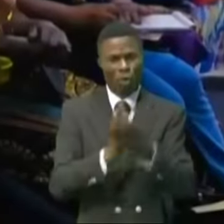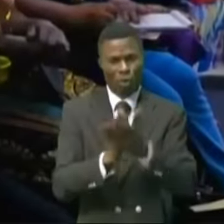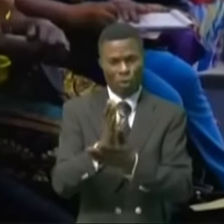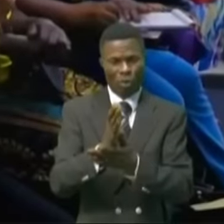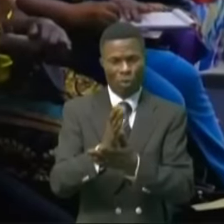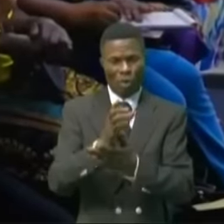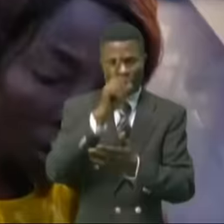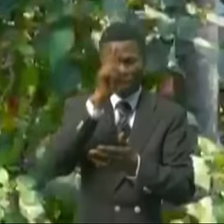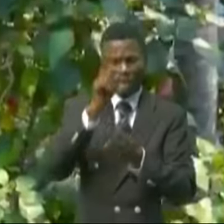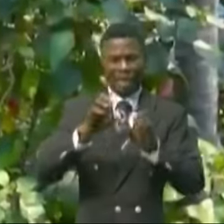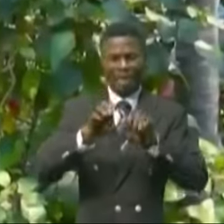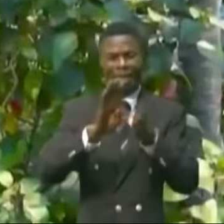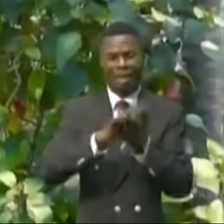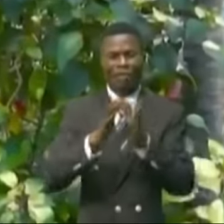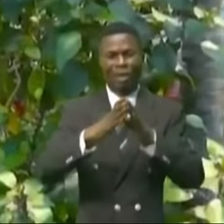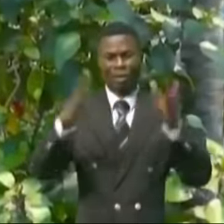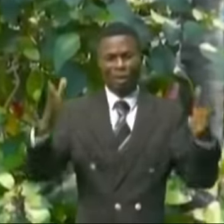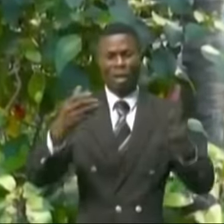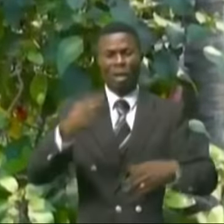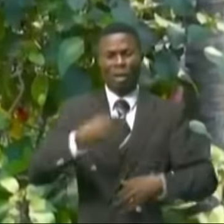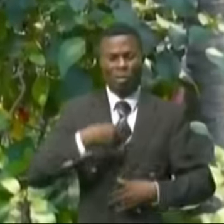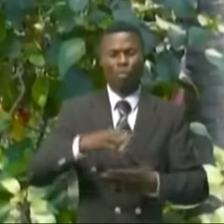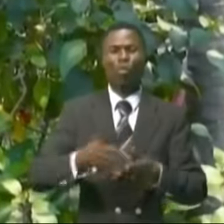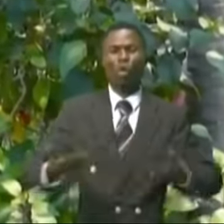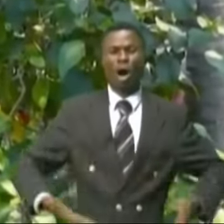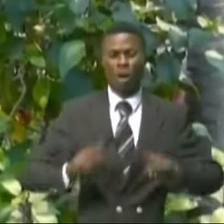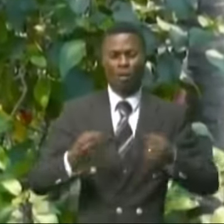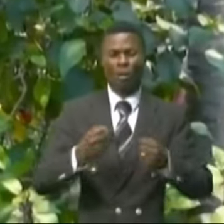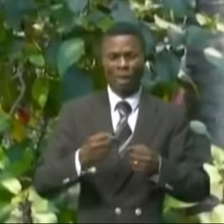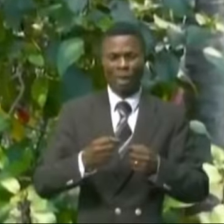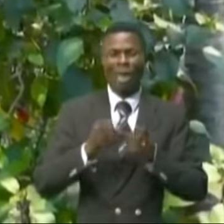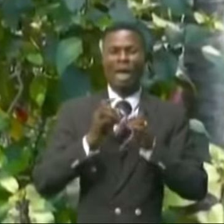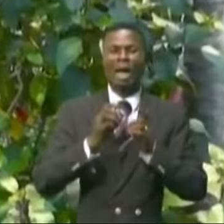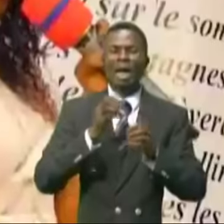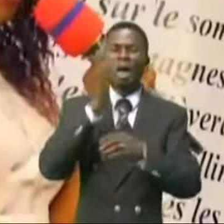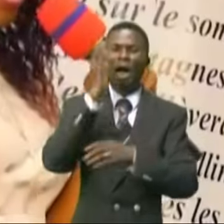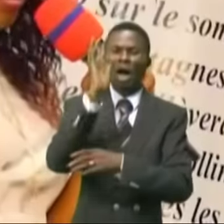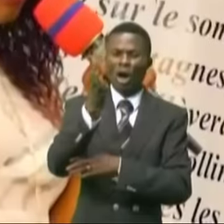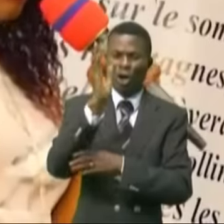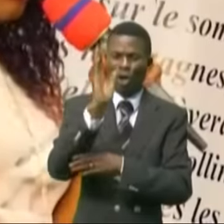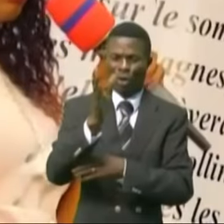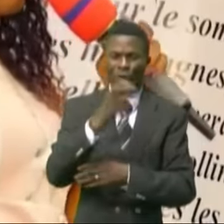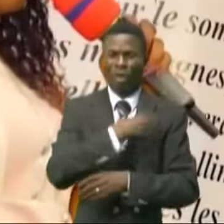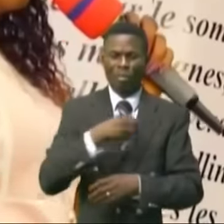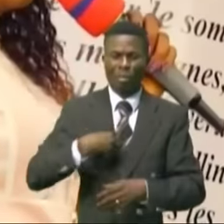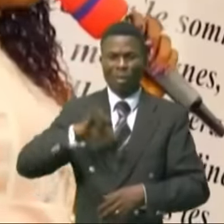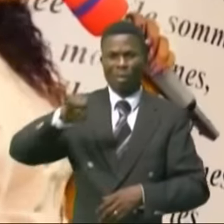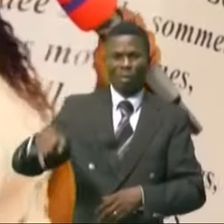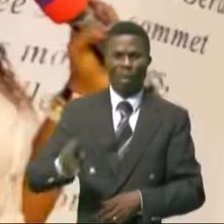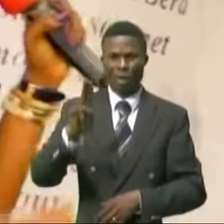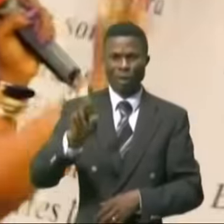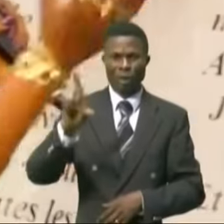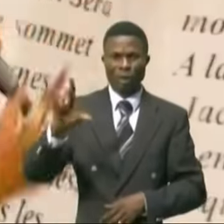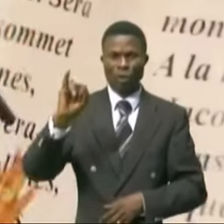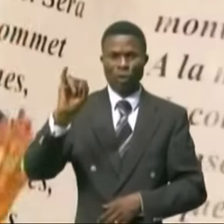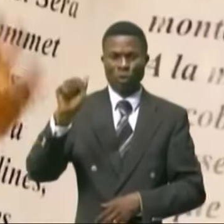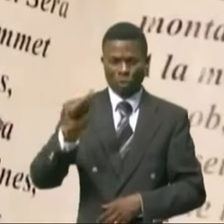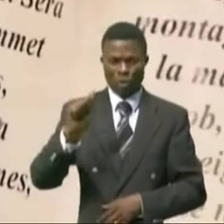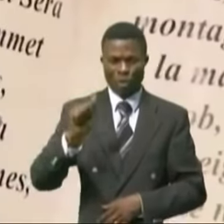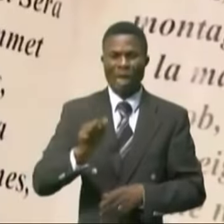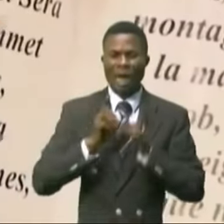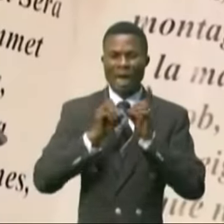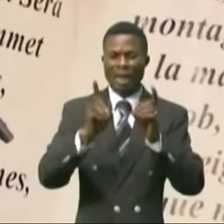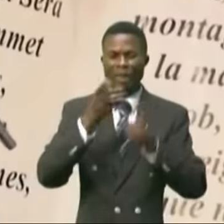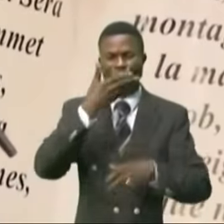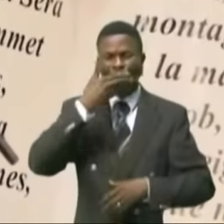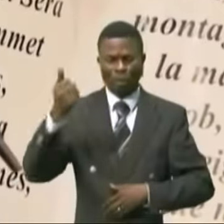leur compréhension. J'ai vraiment apprécié l'intervention de Madame Julia. C'était une excellente intervention qui